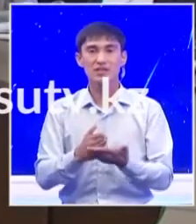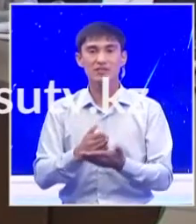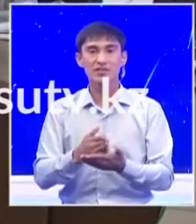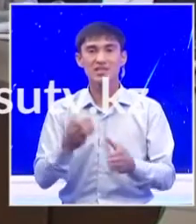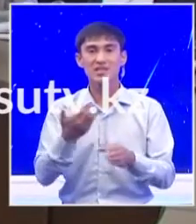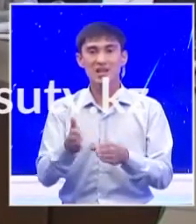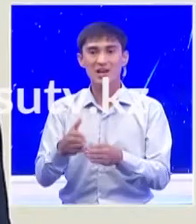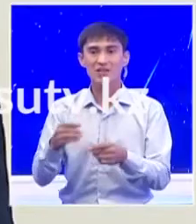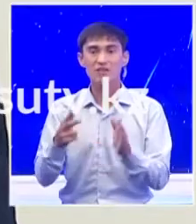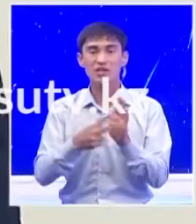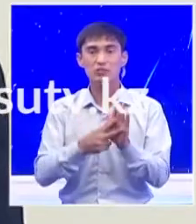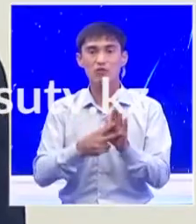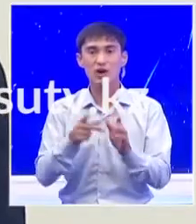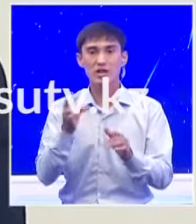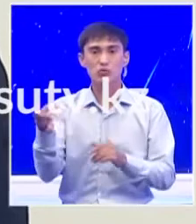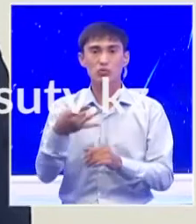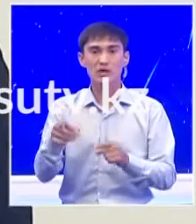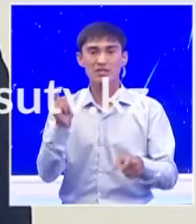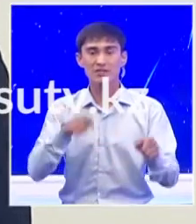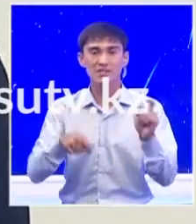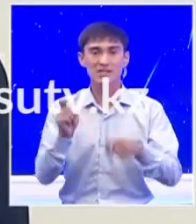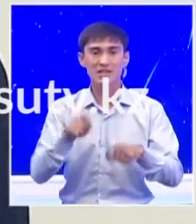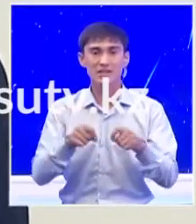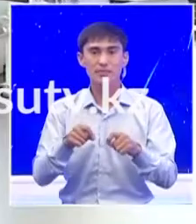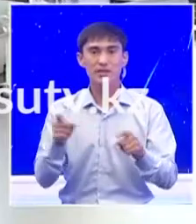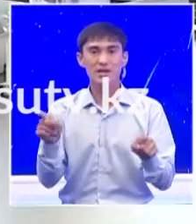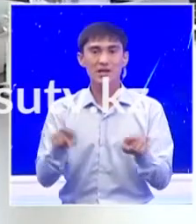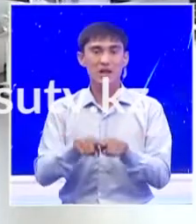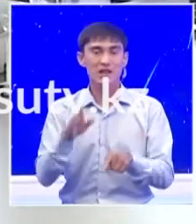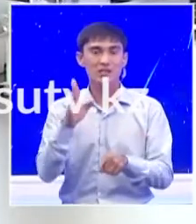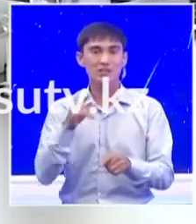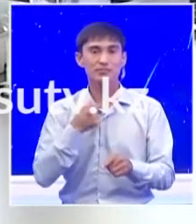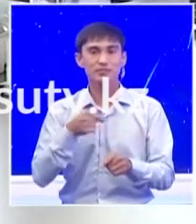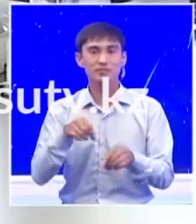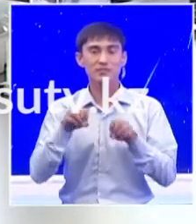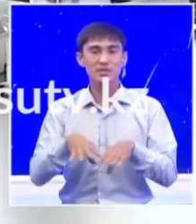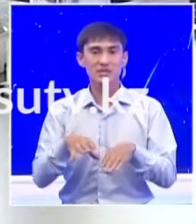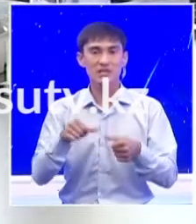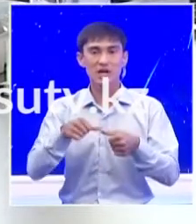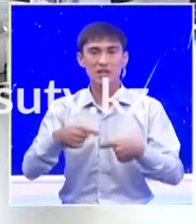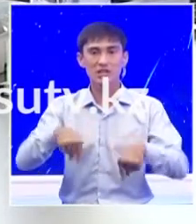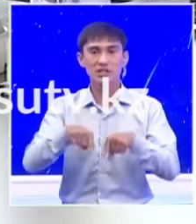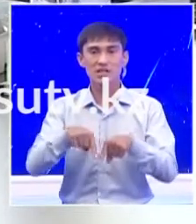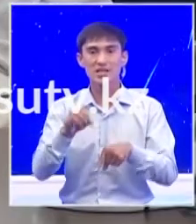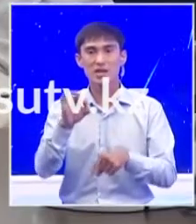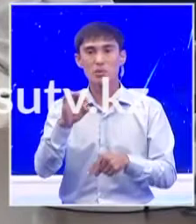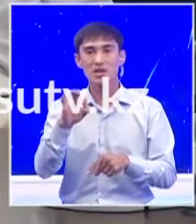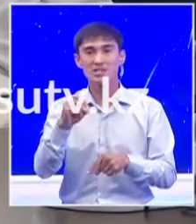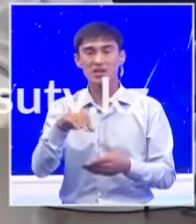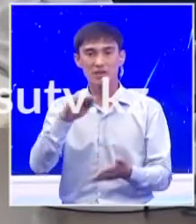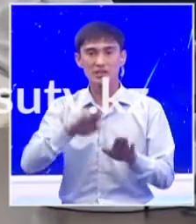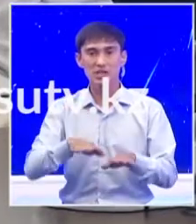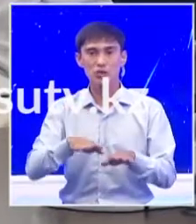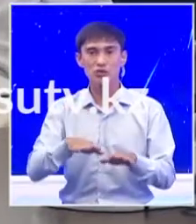делегатов 8-го республиканского съезда. Кроме того, единогласным решением членов организации Ирмек Келимсиит остается на посту